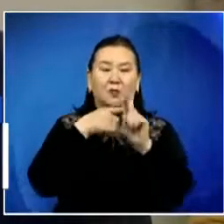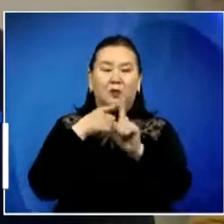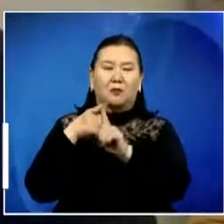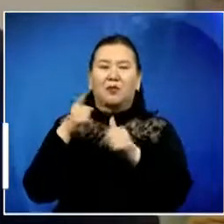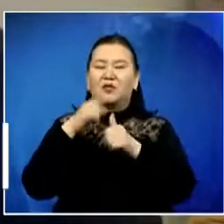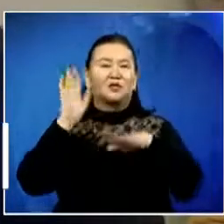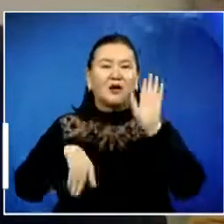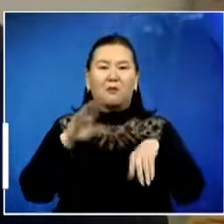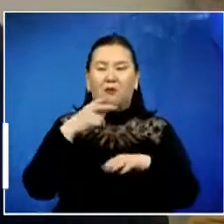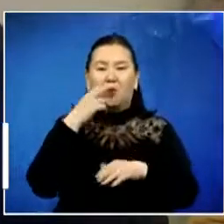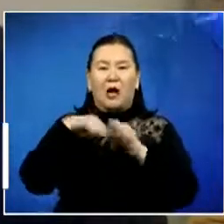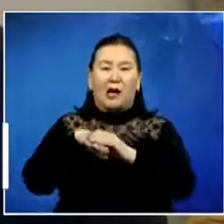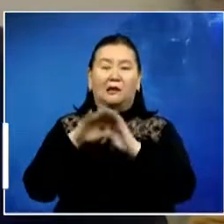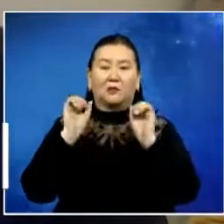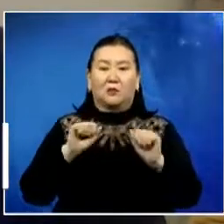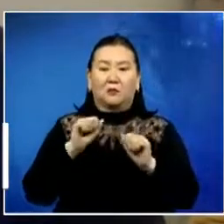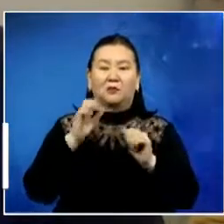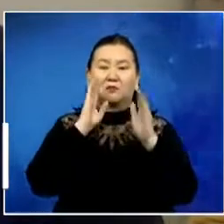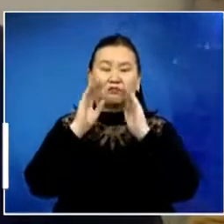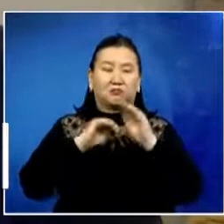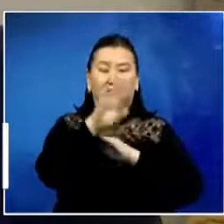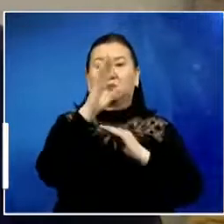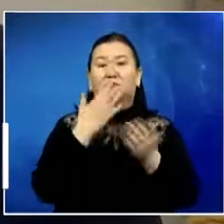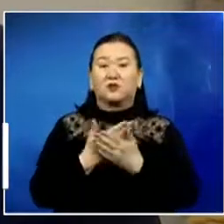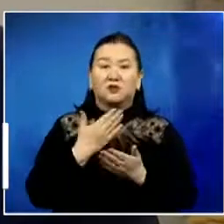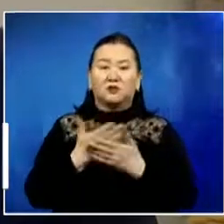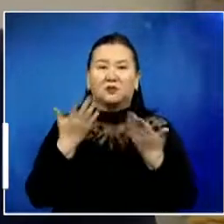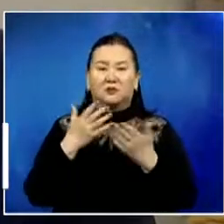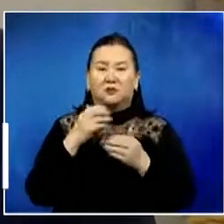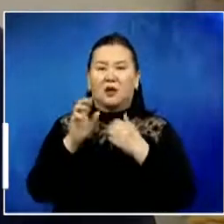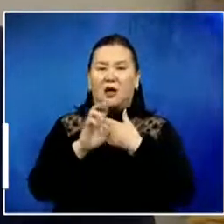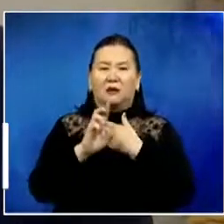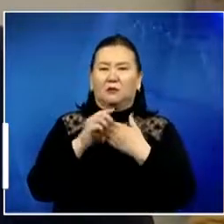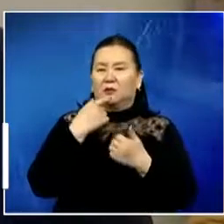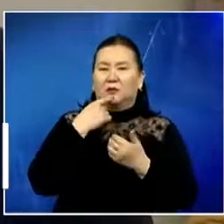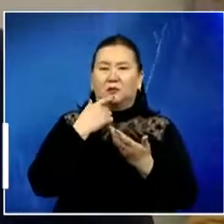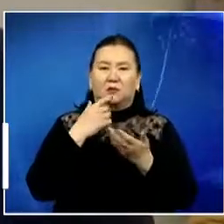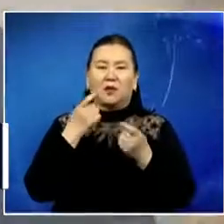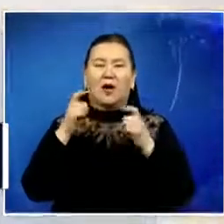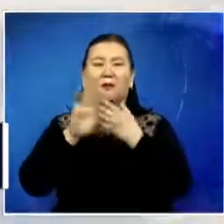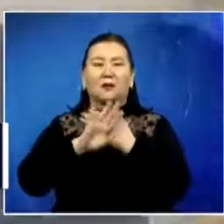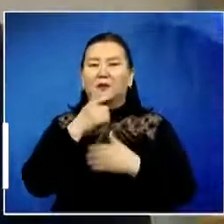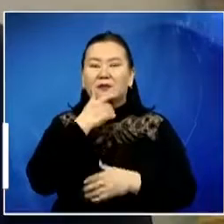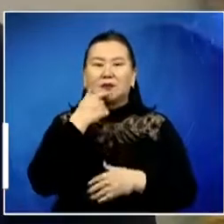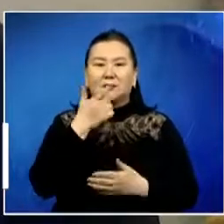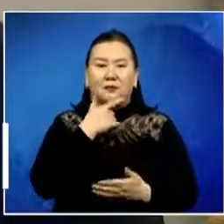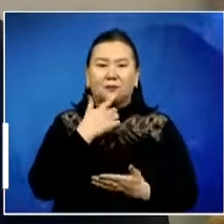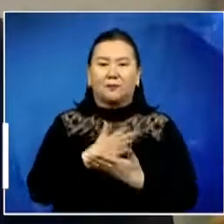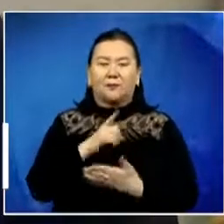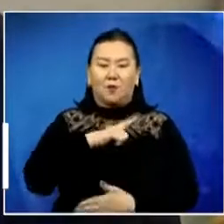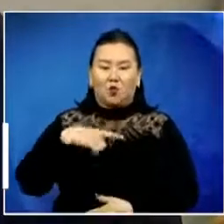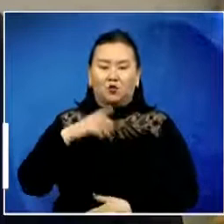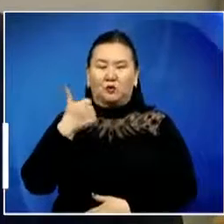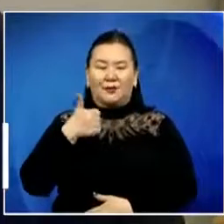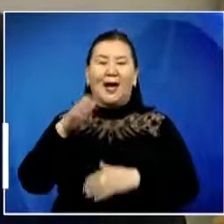хэн ч хамаагүй хадгалчих жол скриншот хийчих болно. Тийм болохоор тэр бол аюулгүй байдлыг бол бүрэн хамгаалж чаддаг гэж хэлж чадахгүй. Өөртөөгоо сайн